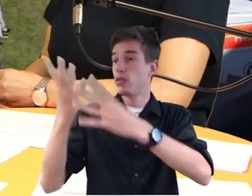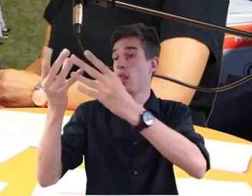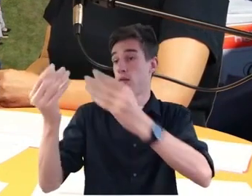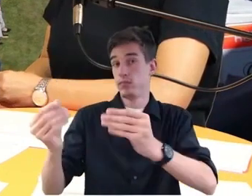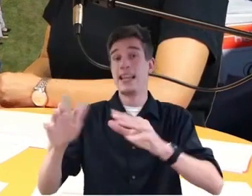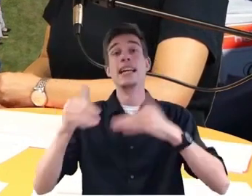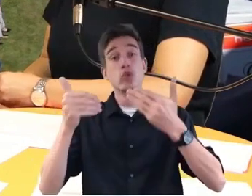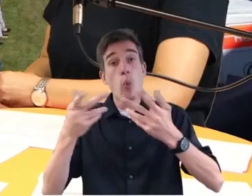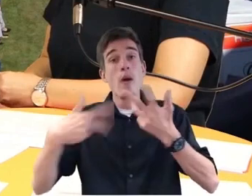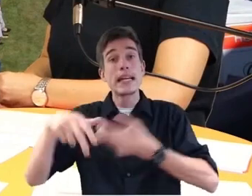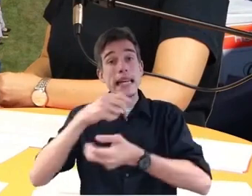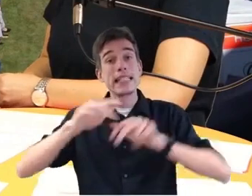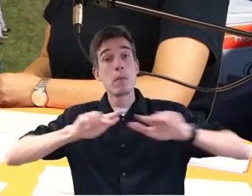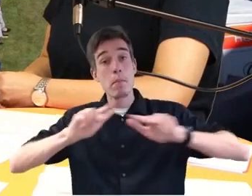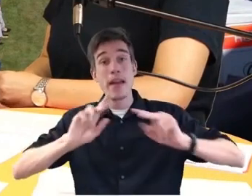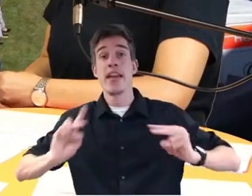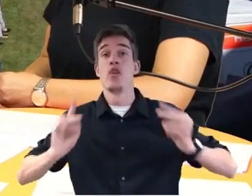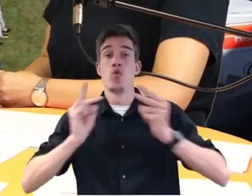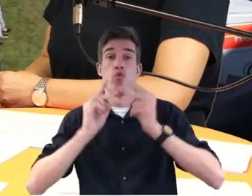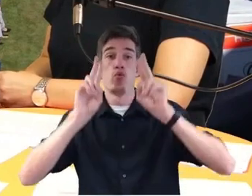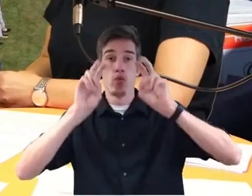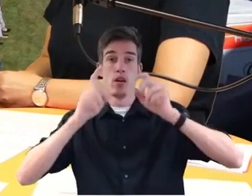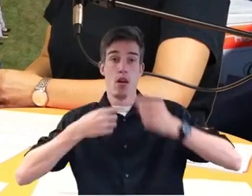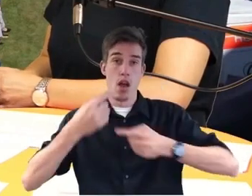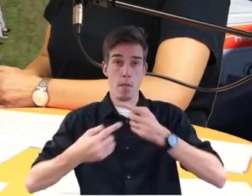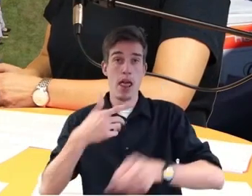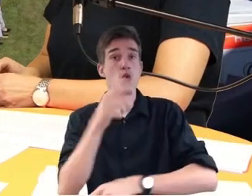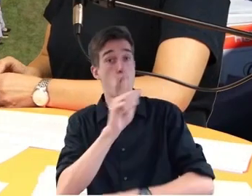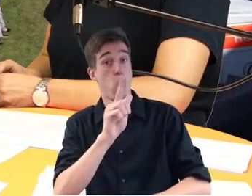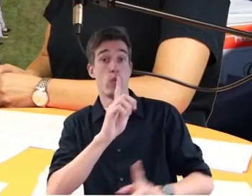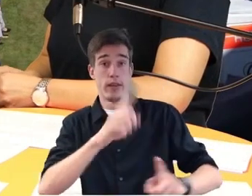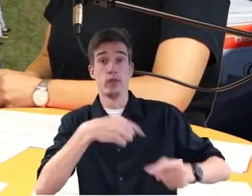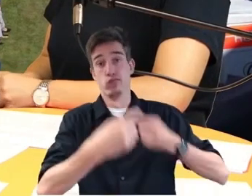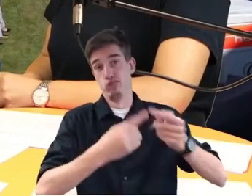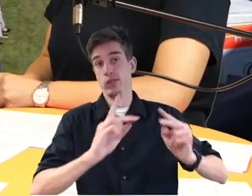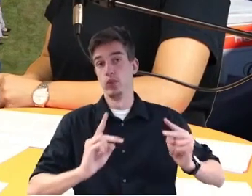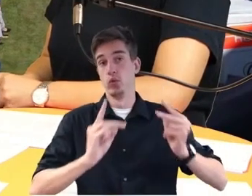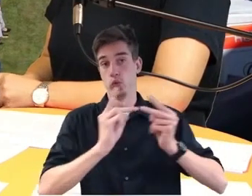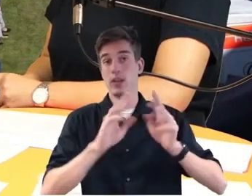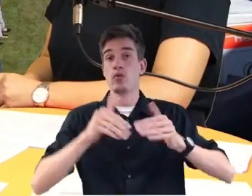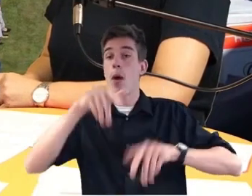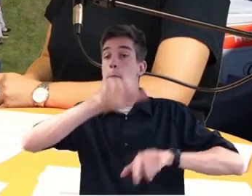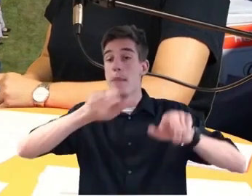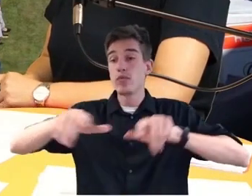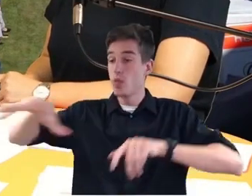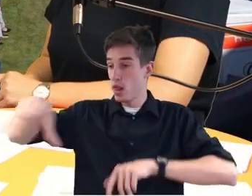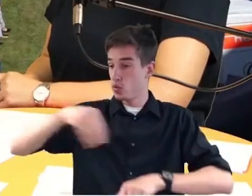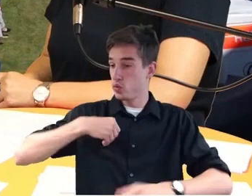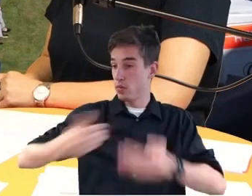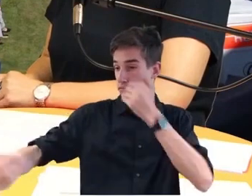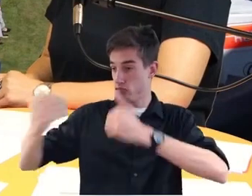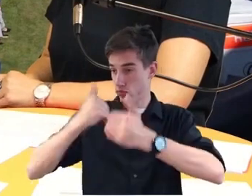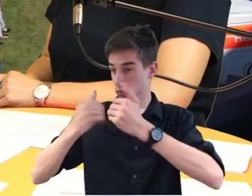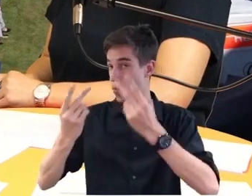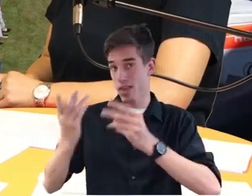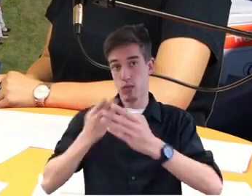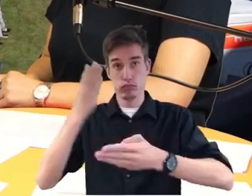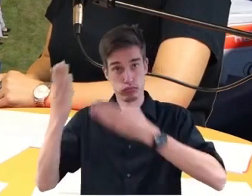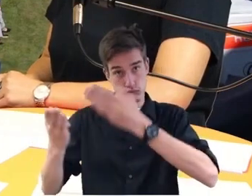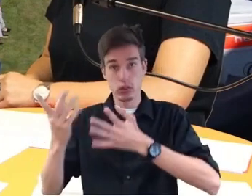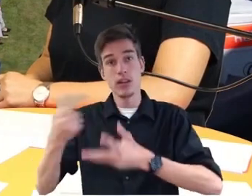im krisen management auch vorstellen und in der in der micex das heißt wir üben mit dem personal was in einer echten krise